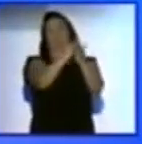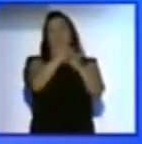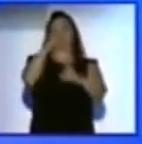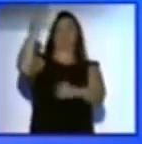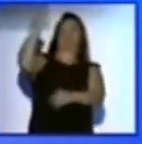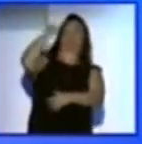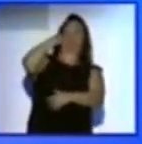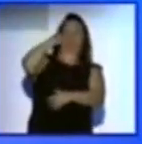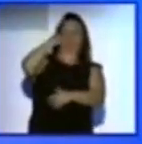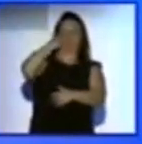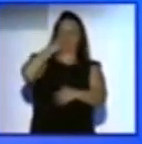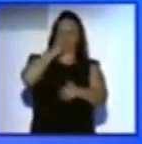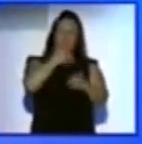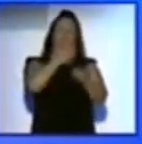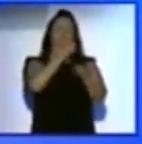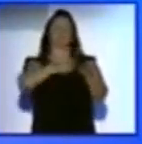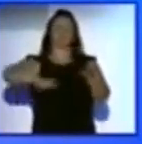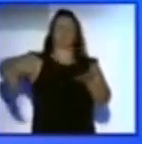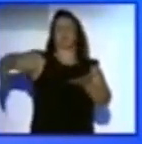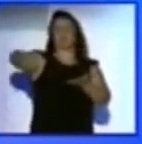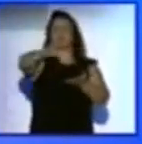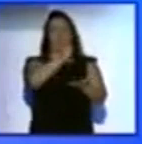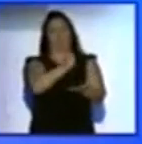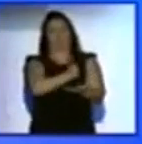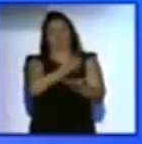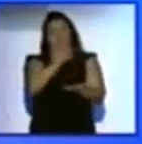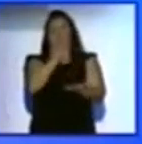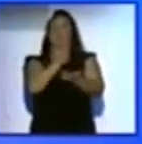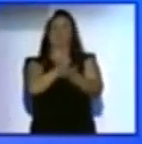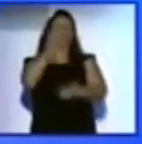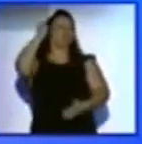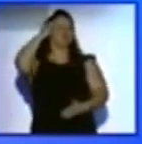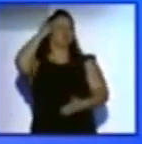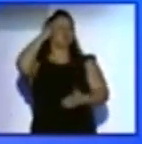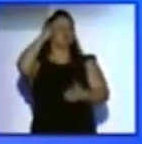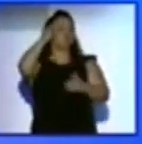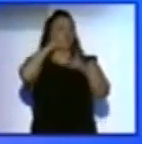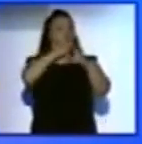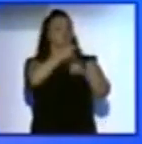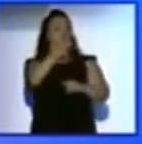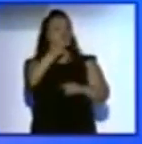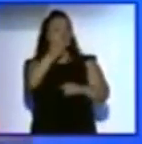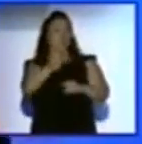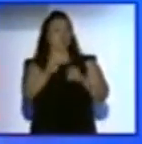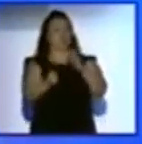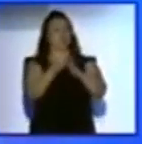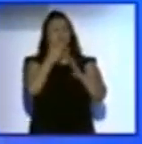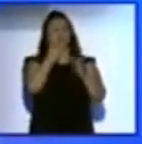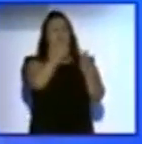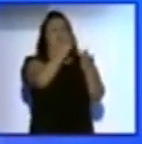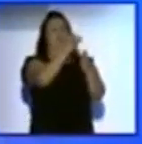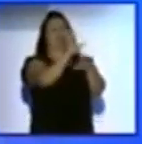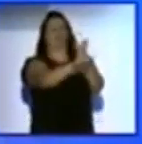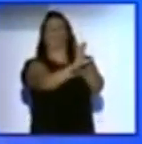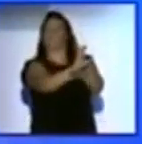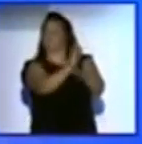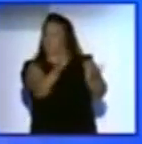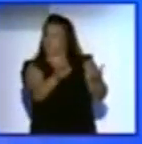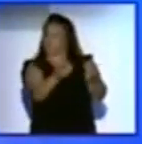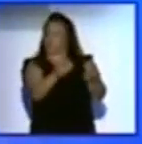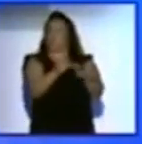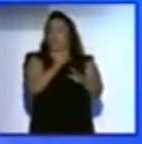παντού, αλλά κυρίως με νέα αντικείμενα που θα διδάσκουν προγραμματισμό, τη γλώσσα του μέλλοντος ήδη από το